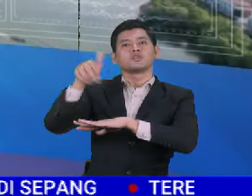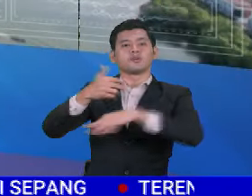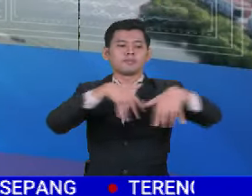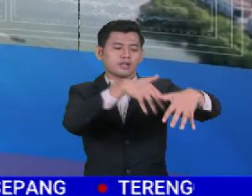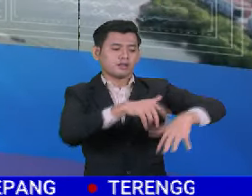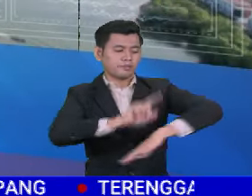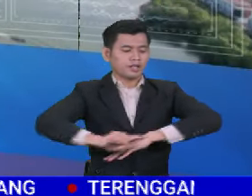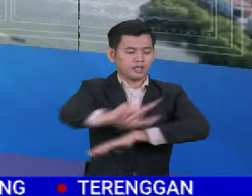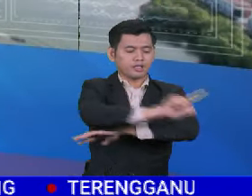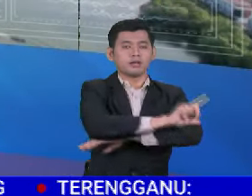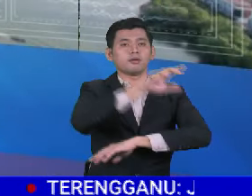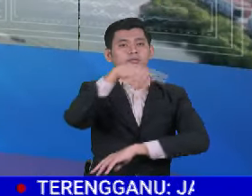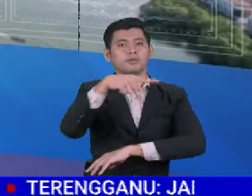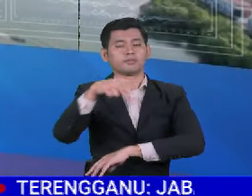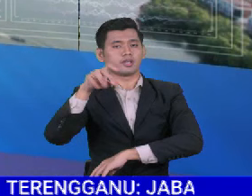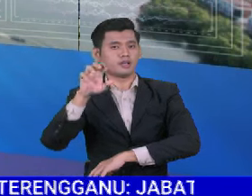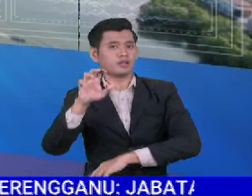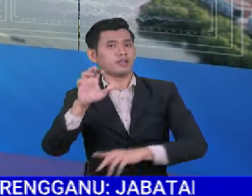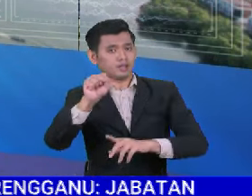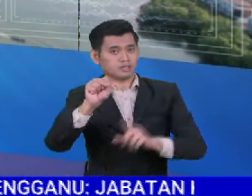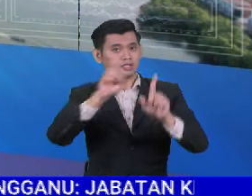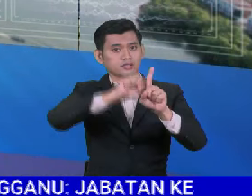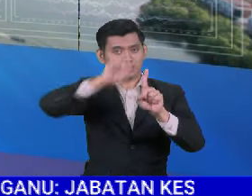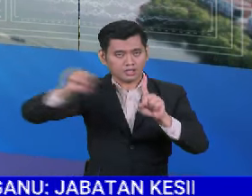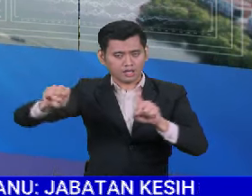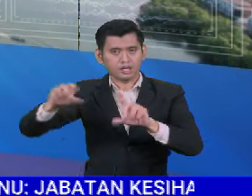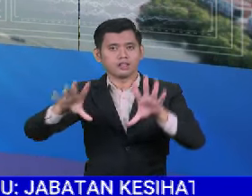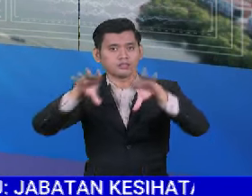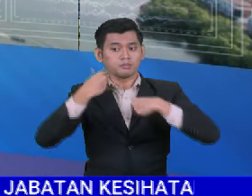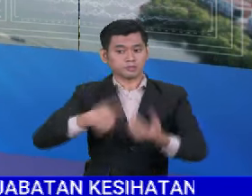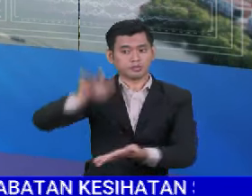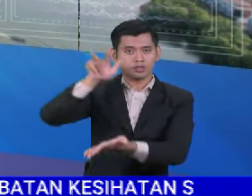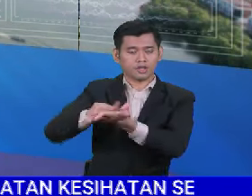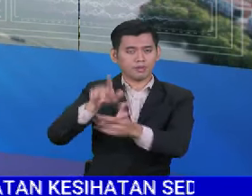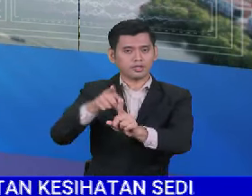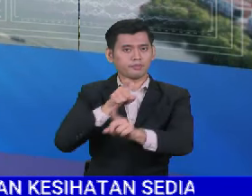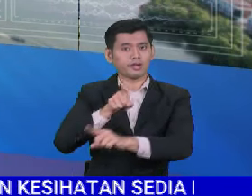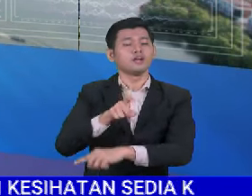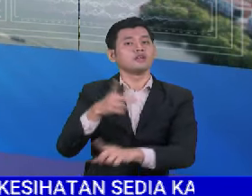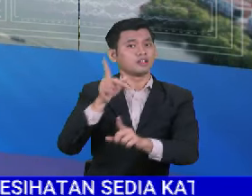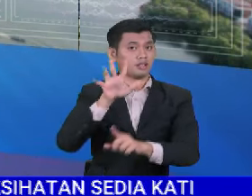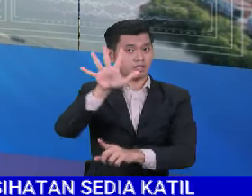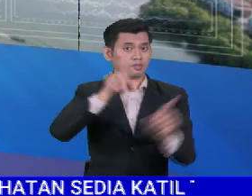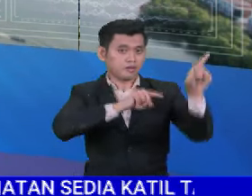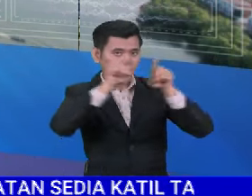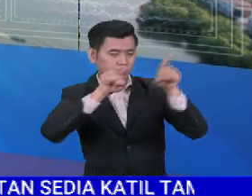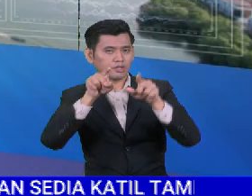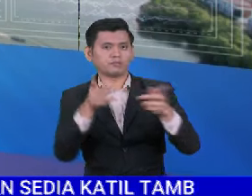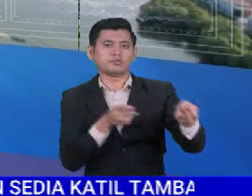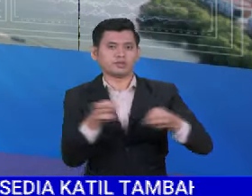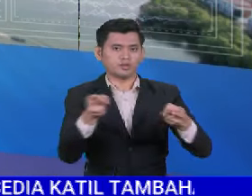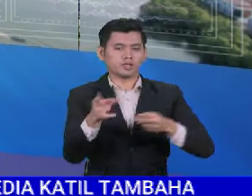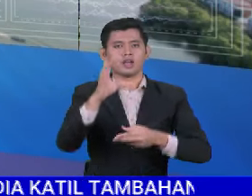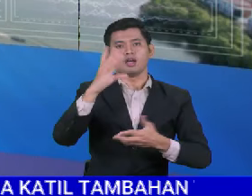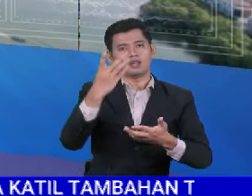peladang kawasan pipi kesedakan menerima pengiktirafan lima bintang pengurusan keuangan daripada pengurusan